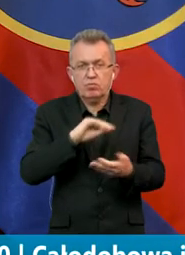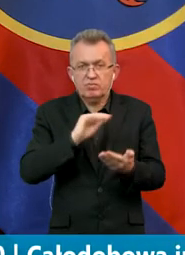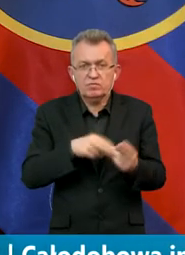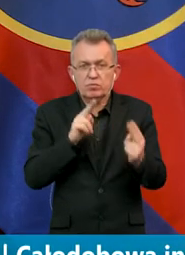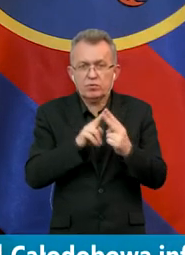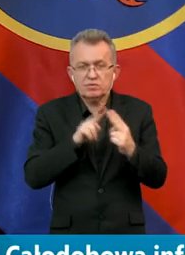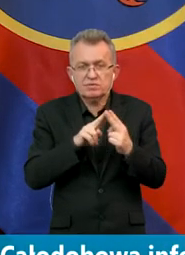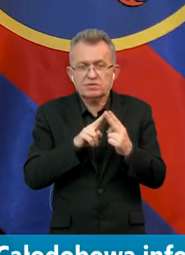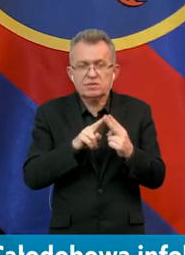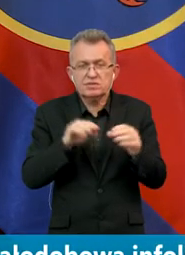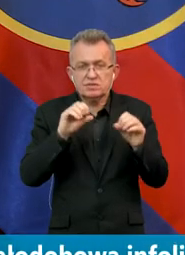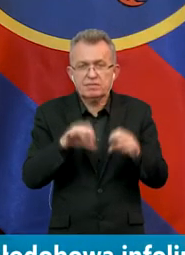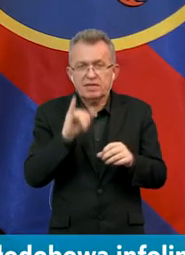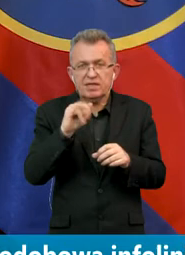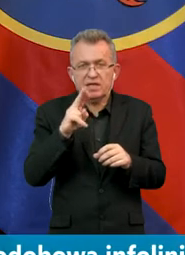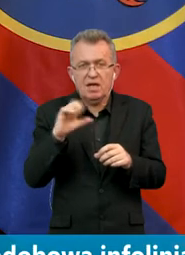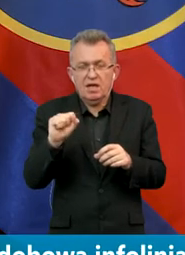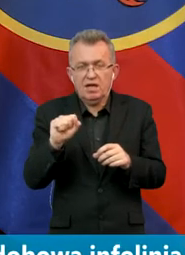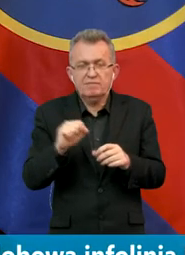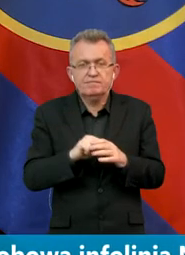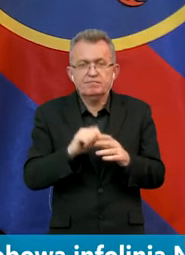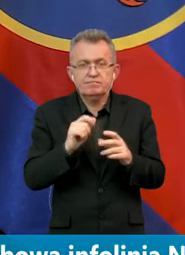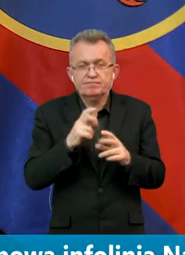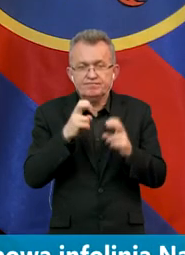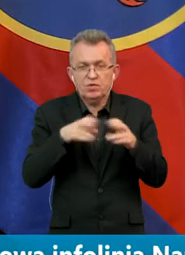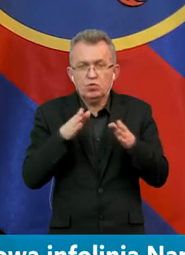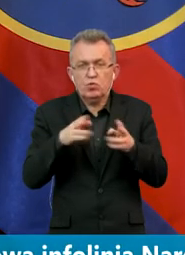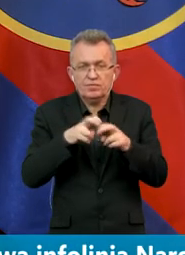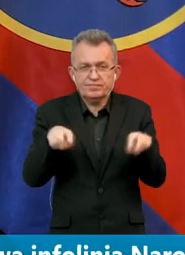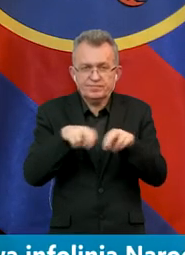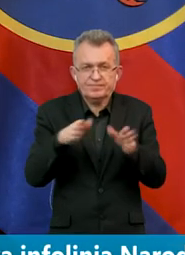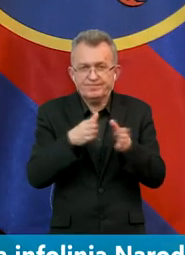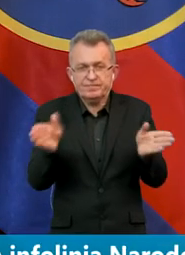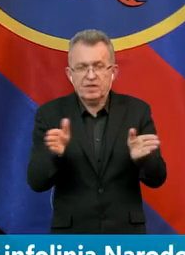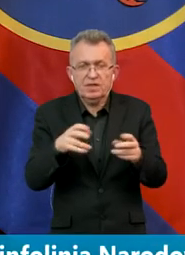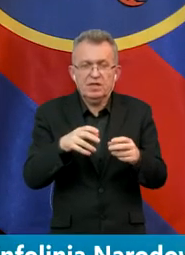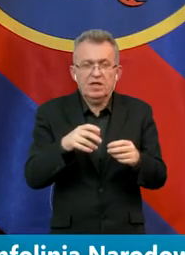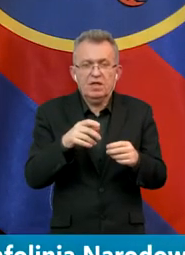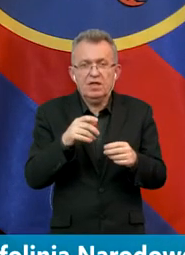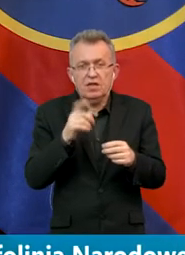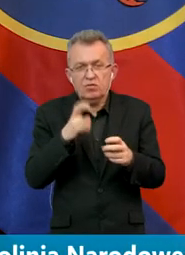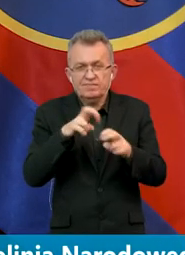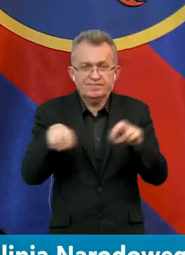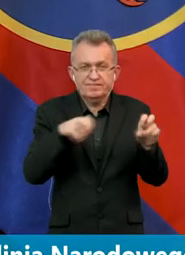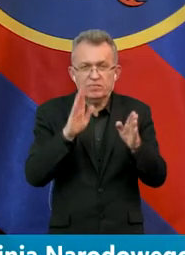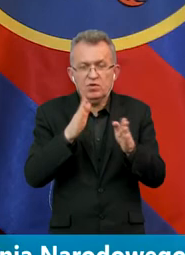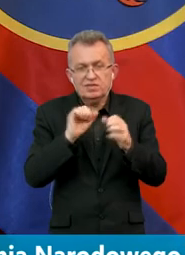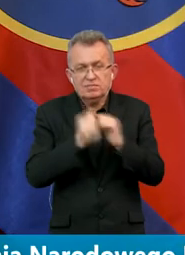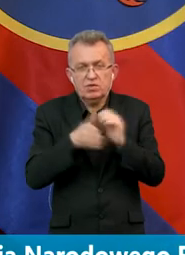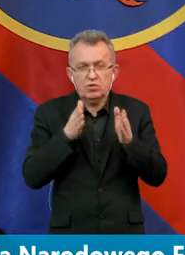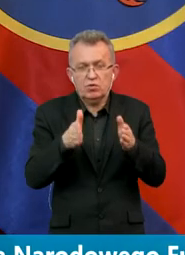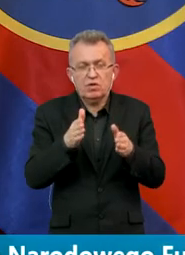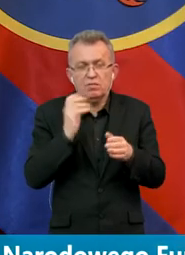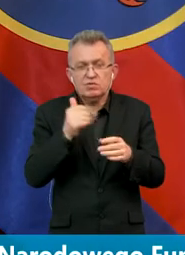podpisanym porozumieniu z IKEA w sprawie przebudowy układu drogowego. Natomiast oczywiście ta przebudowa będzie